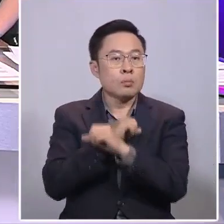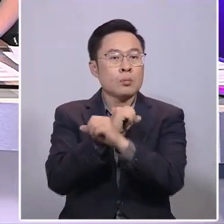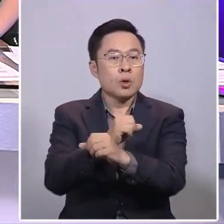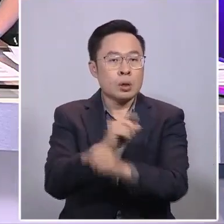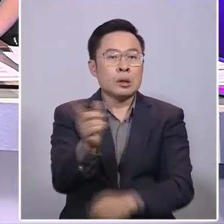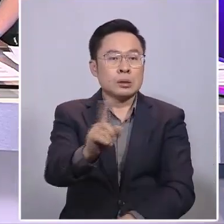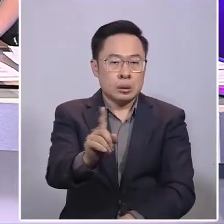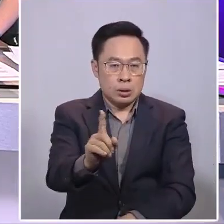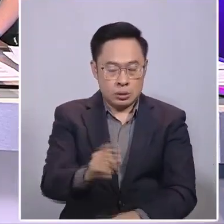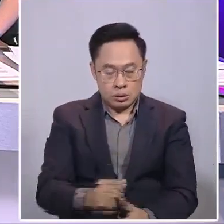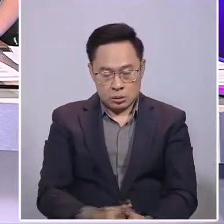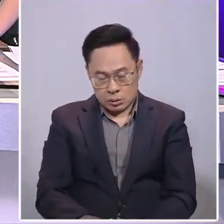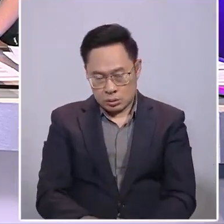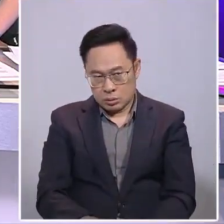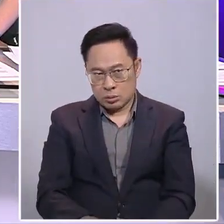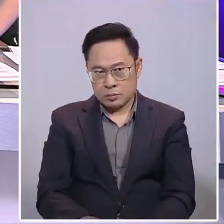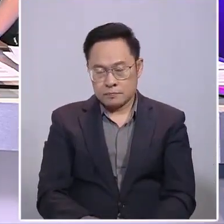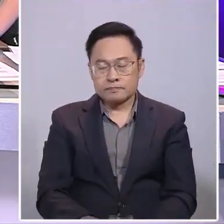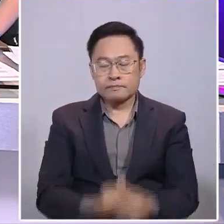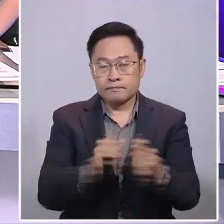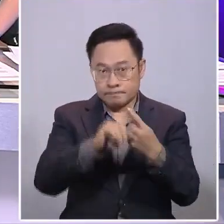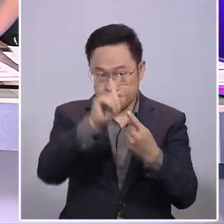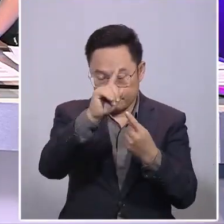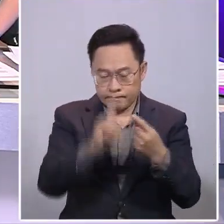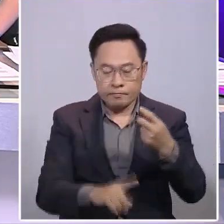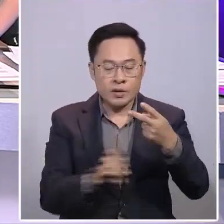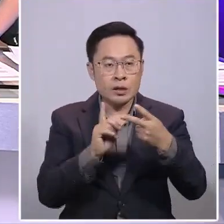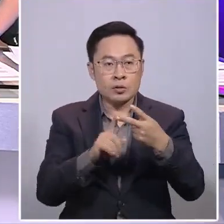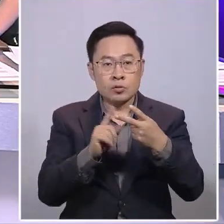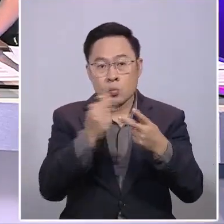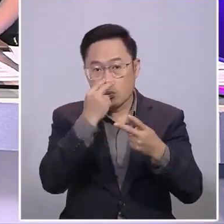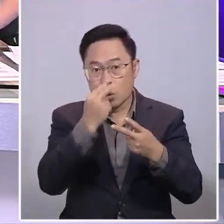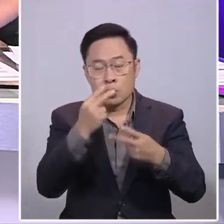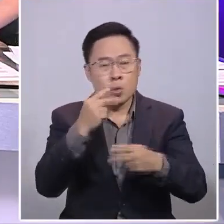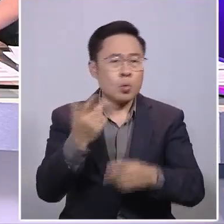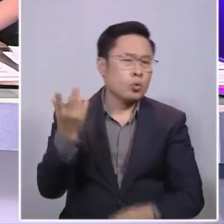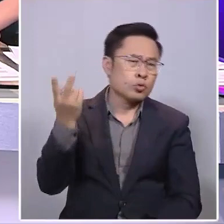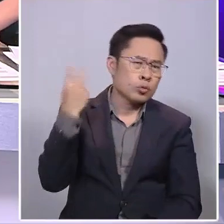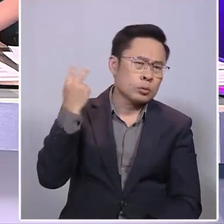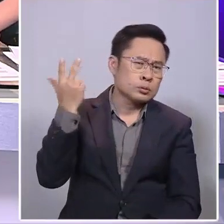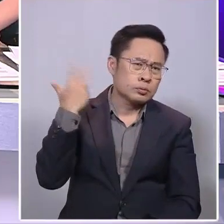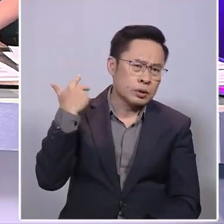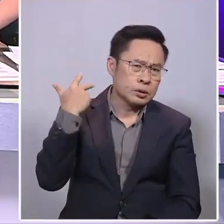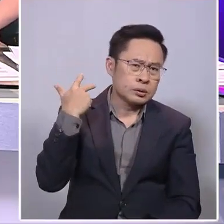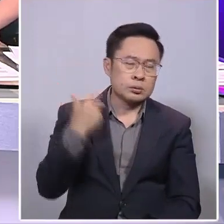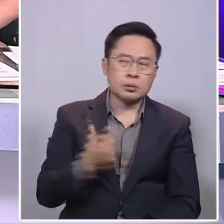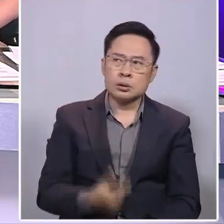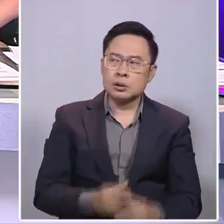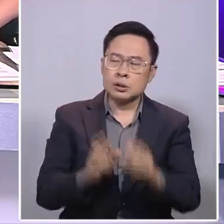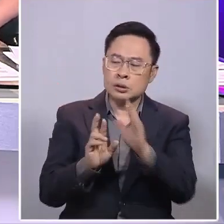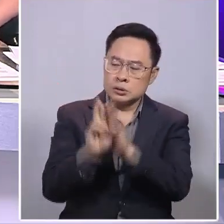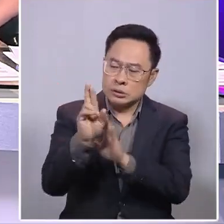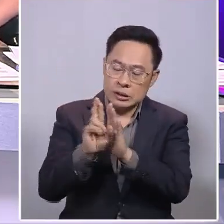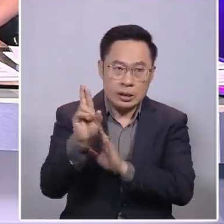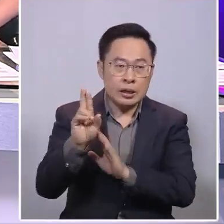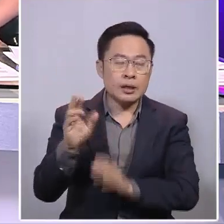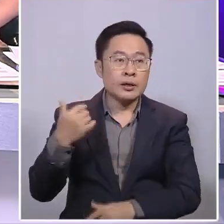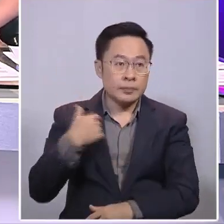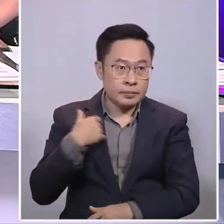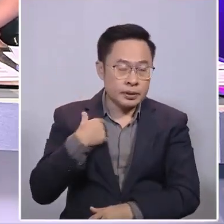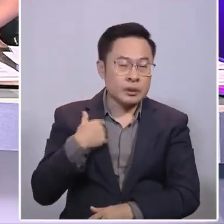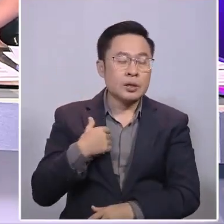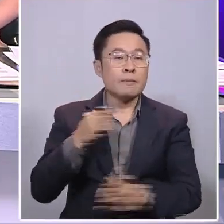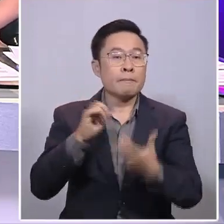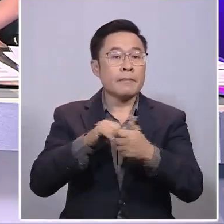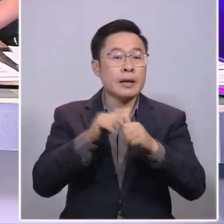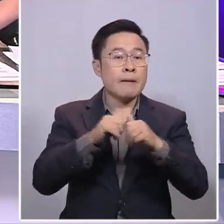ไปดูอีกหนึ่งเรื่องที่ถือว่าเป็นเหตุการณ์ระทึกนะครับหลังจากที่เมื่อช่วง 2-3 วันก่อนที่เชียงรายรับรู้ได้ถึง